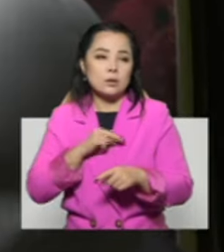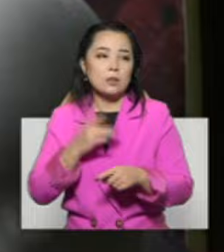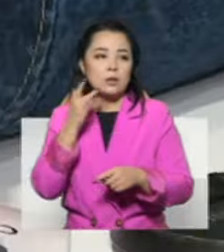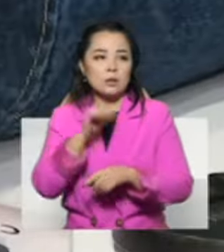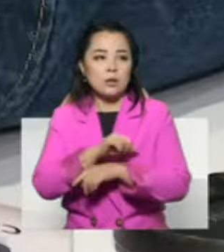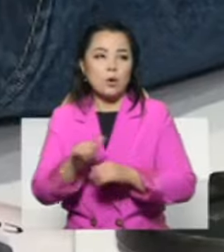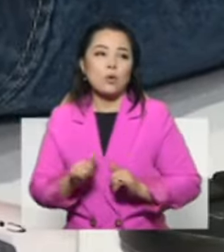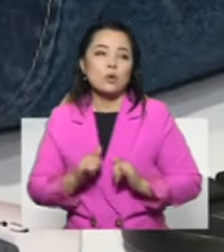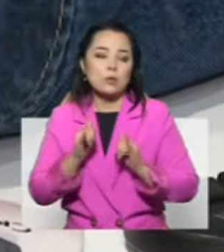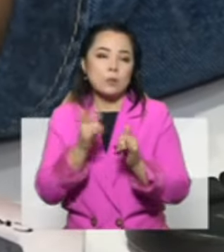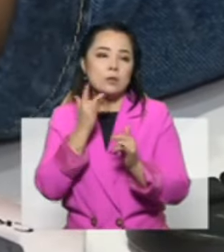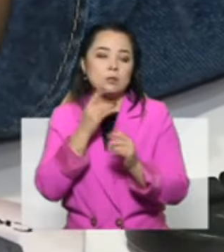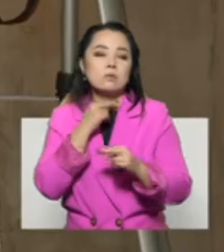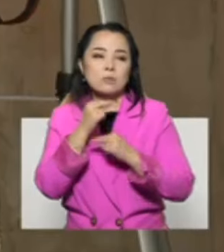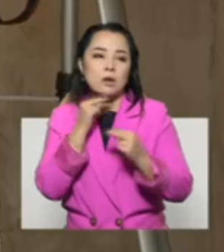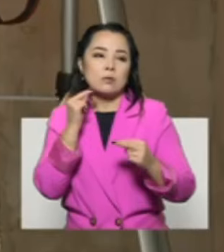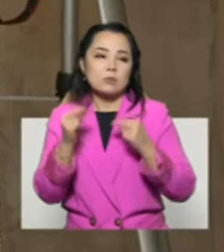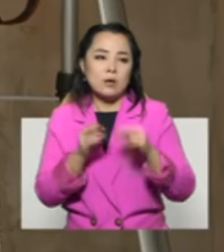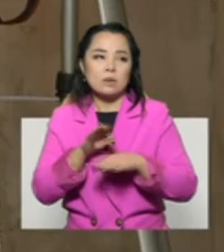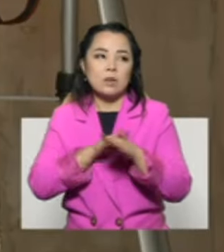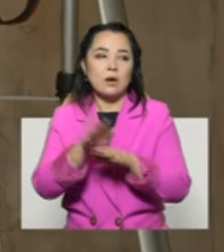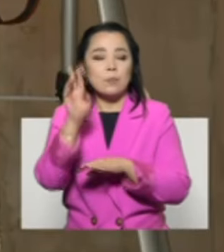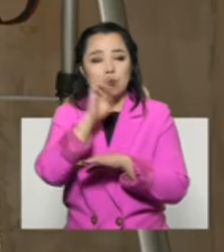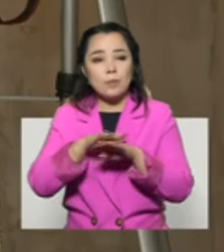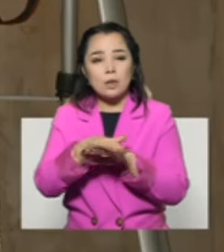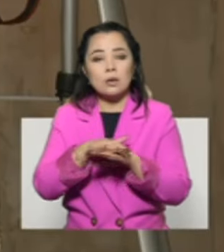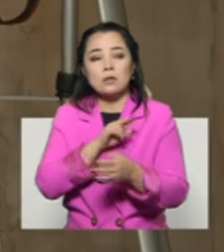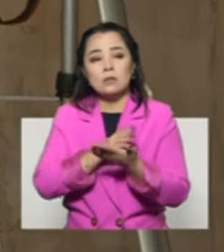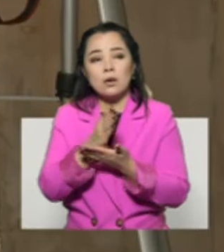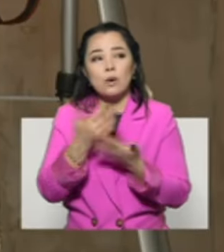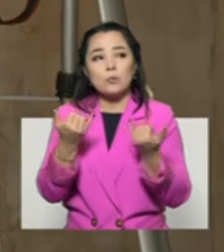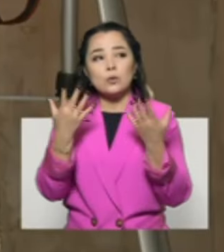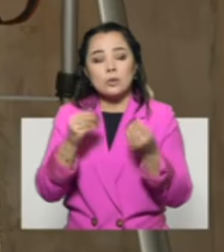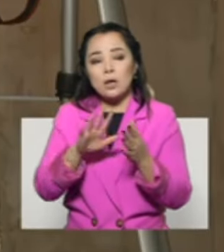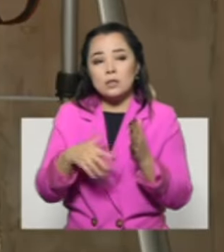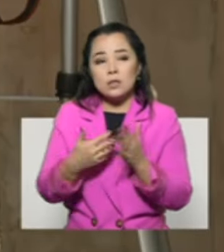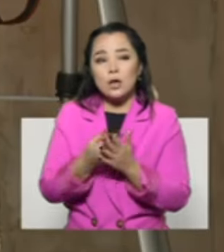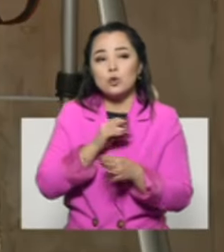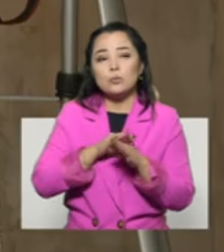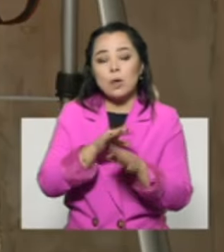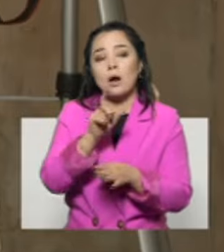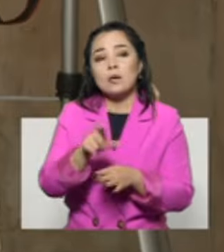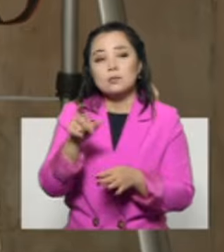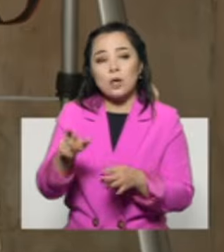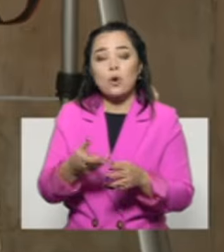сырттан құрметпен қарап жүре береді. Мен мемлекеттік қызметте бүгінгі таңға дейін жұмыс істеп жатқан